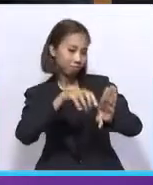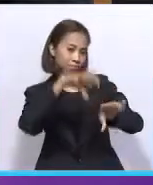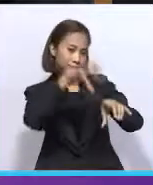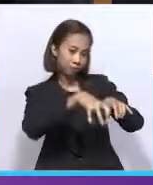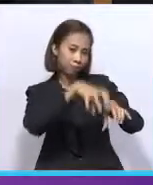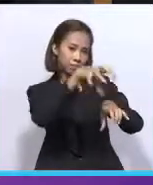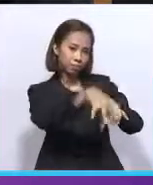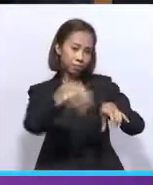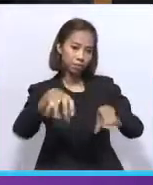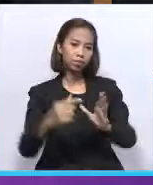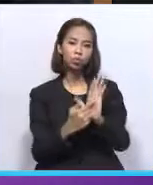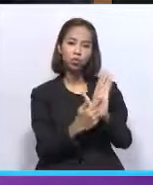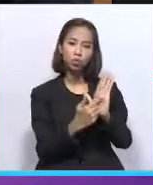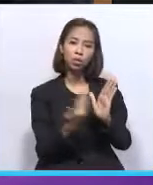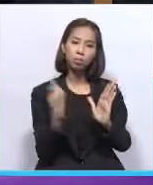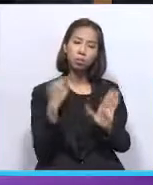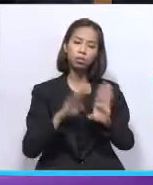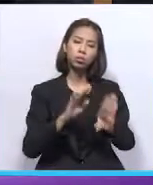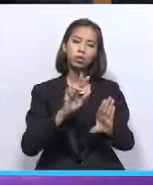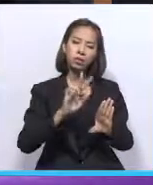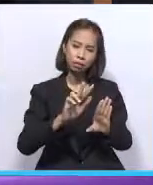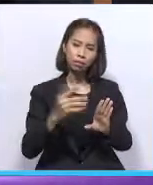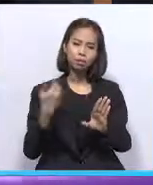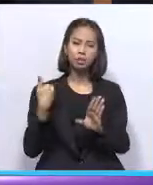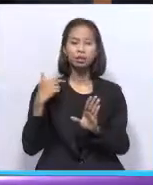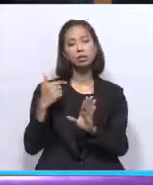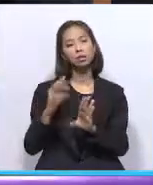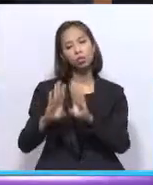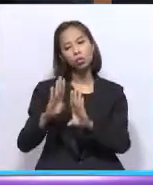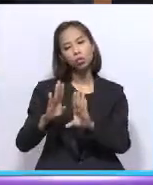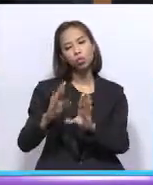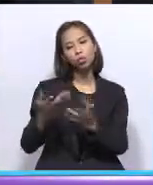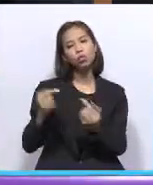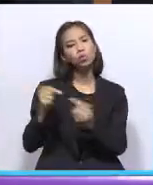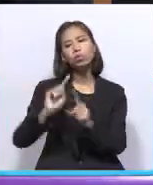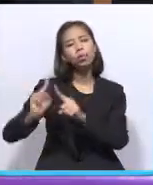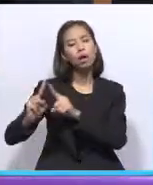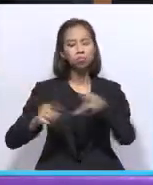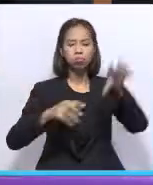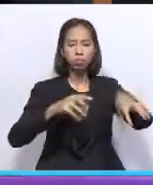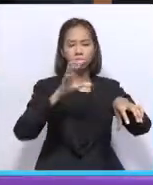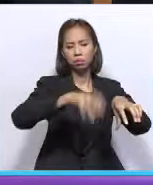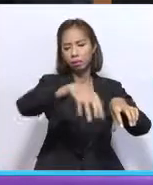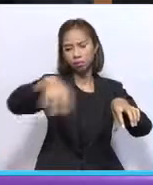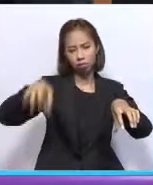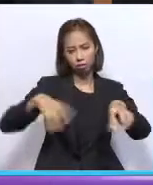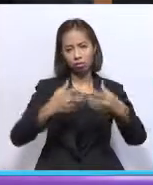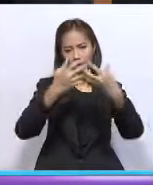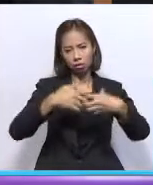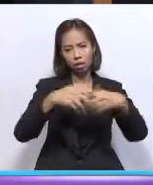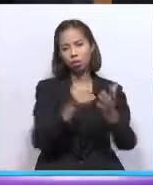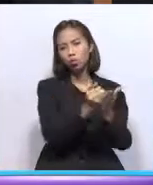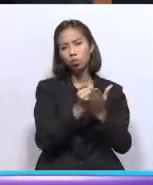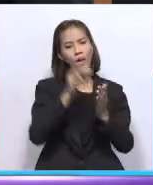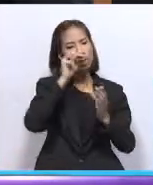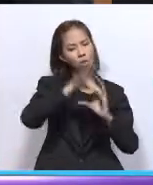ตูบางสามประตูเผาทลายประตูวังแม่ไม้อะไรต่างๆพวกนี้นะฮะที่จะเป็นจุดระบายน้ำออกจ